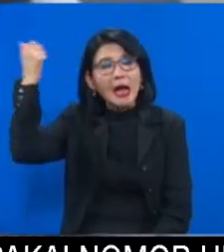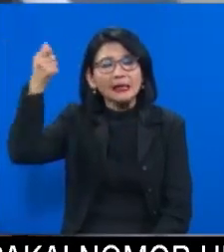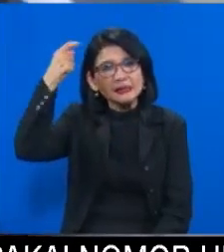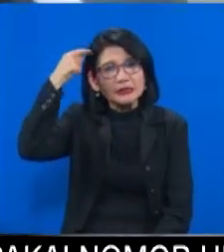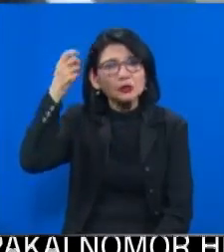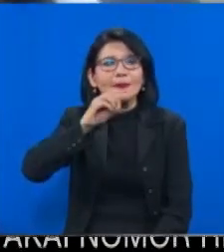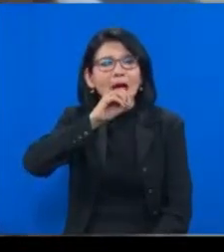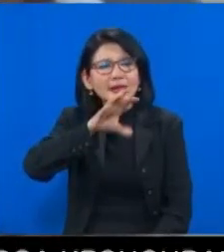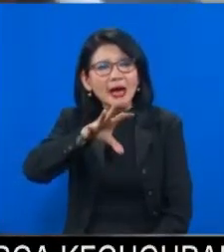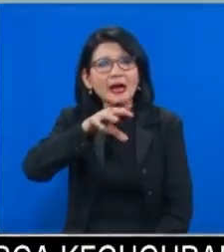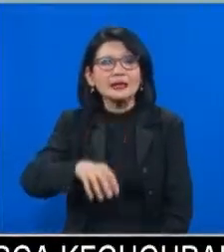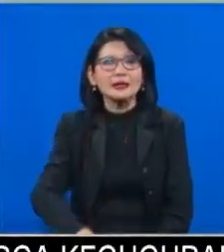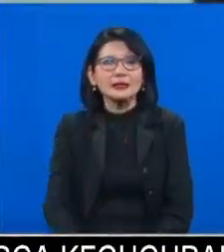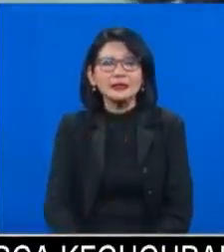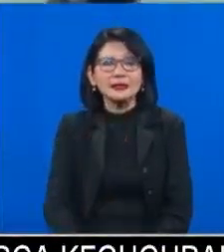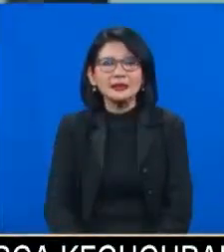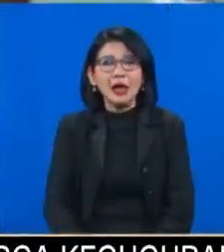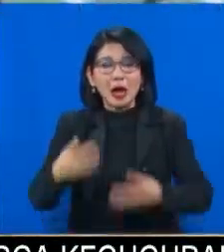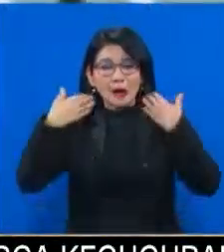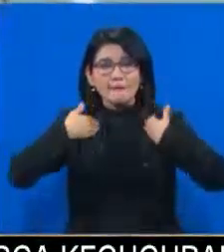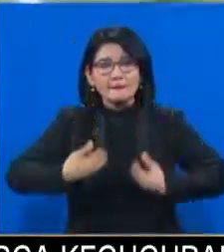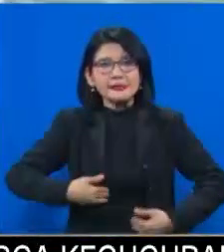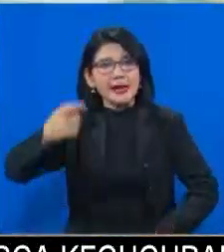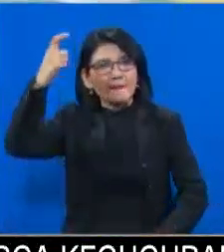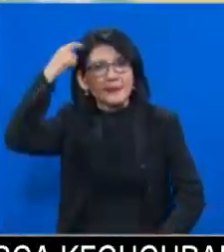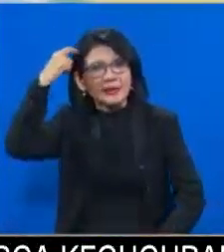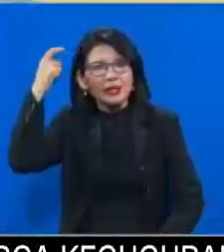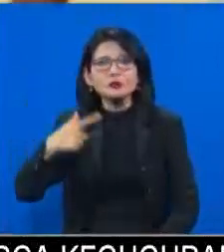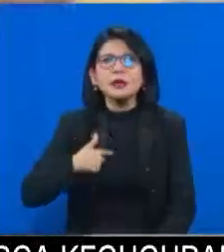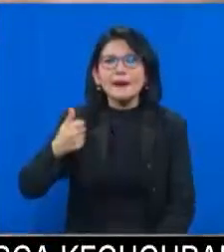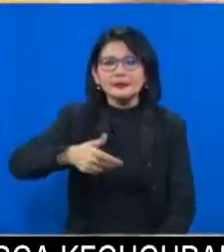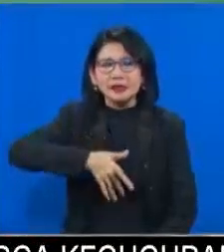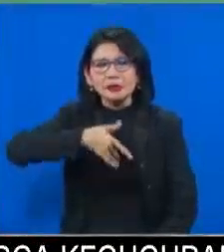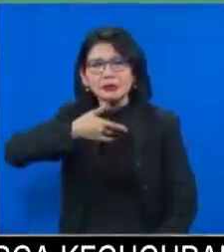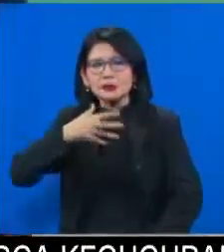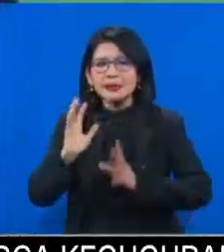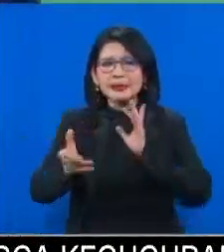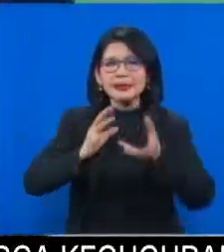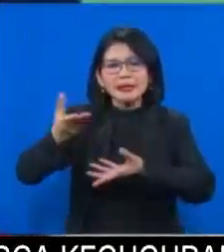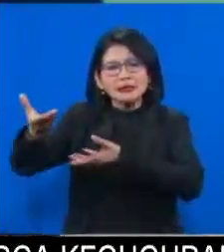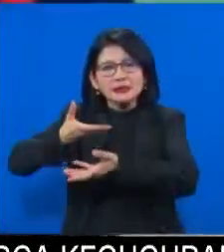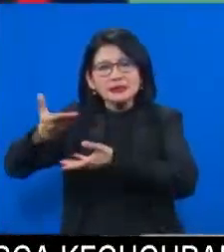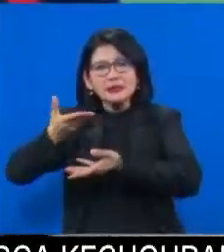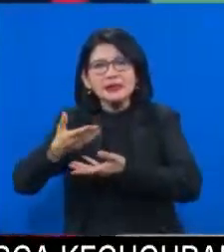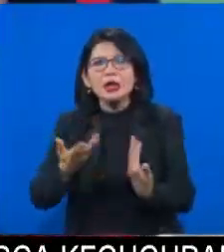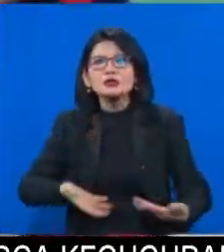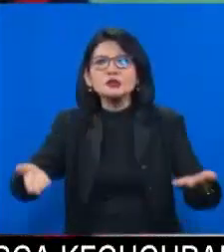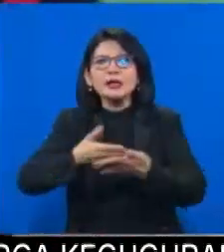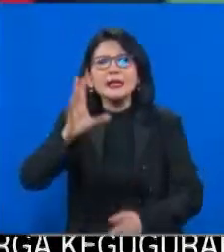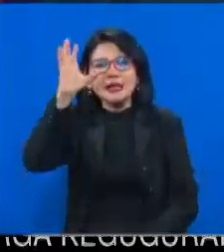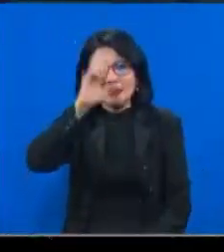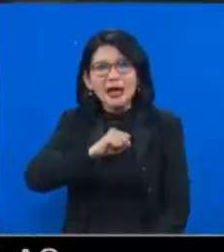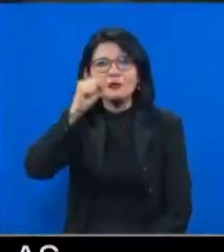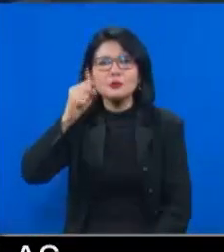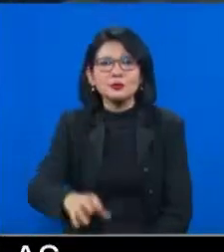Santosa menyatakan, fisik, mental, kemampuan kognitif, interaksi sosial, hingga mengenal instruksi